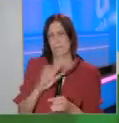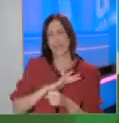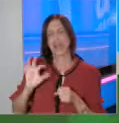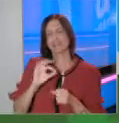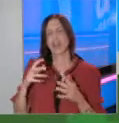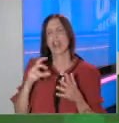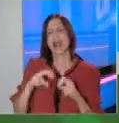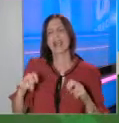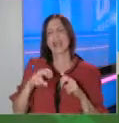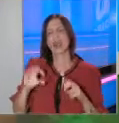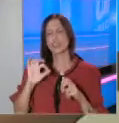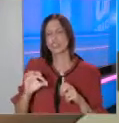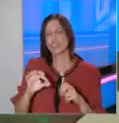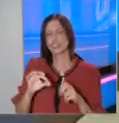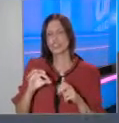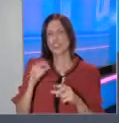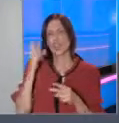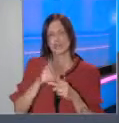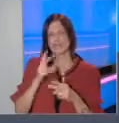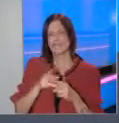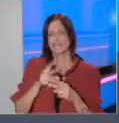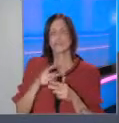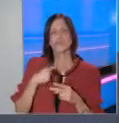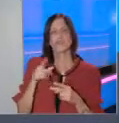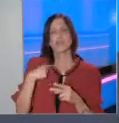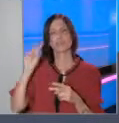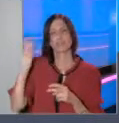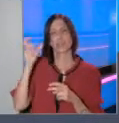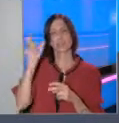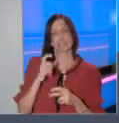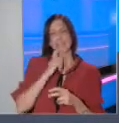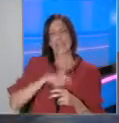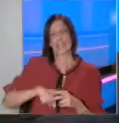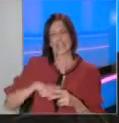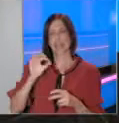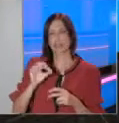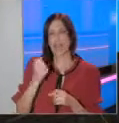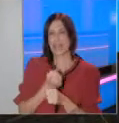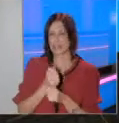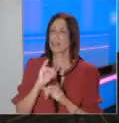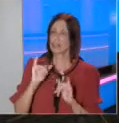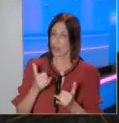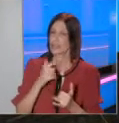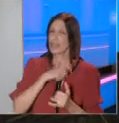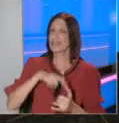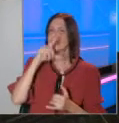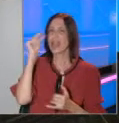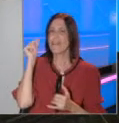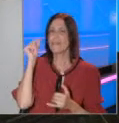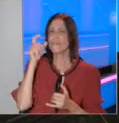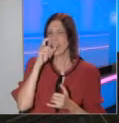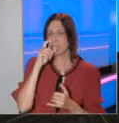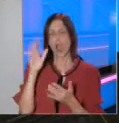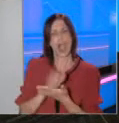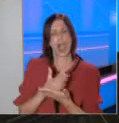החקירות האפידמיולוגיות, ואתם מגייסים אנשי עירייה כדי שיעשו את זה. תסבירי. נכון. עיריית תל אביב יפו, על